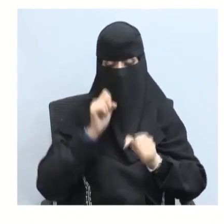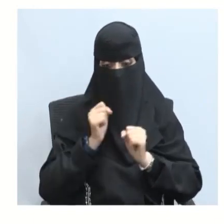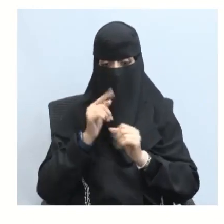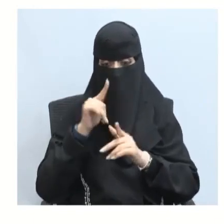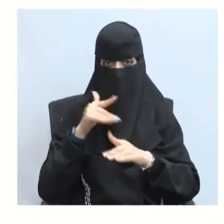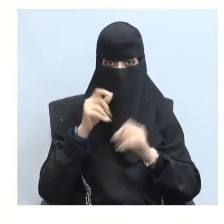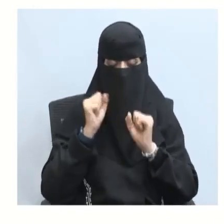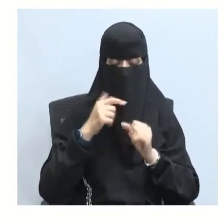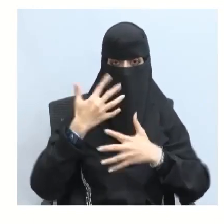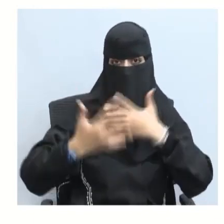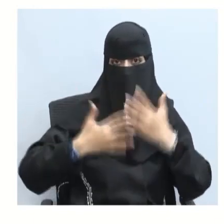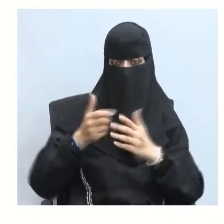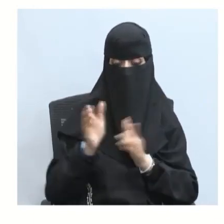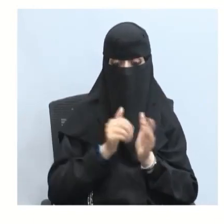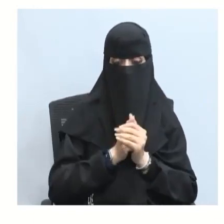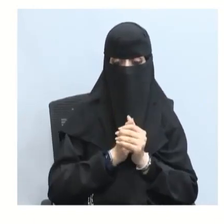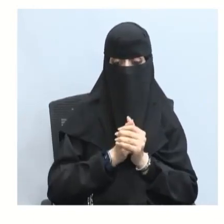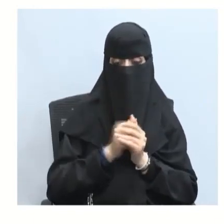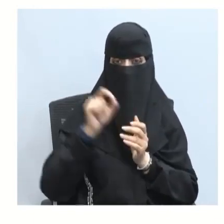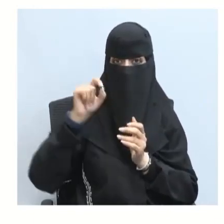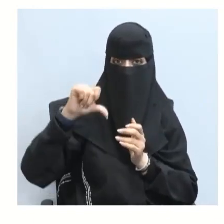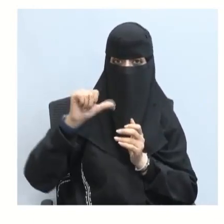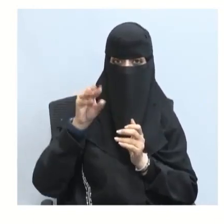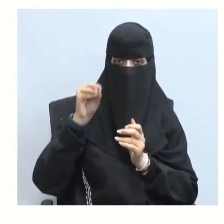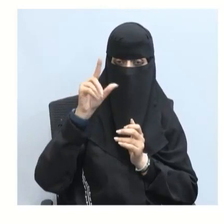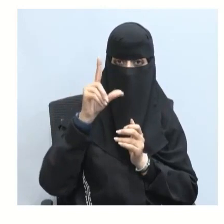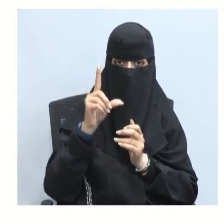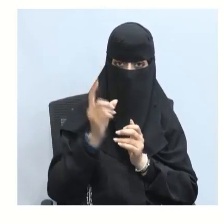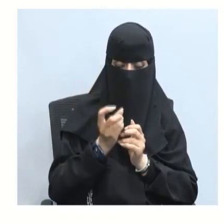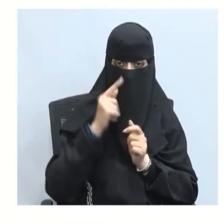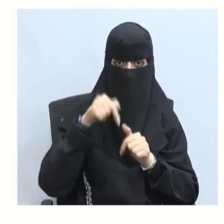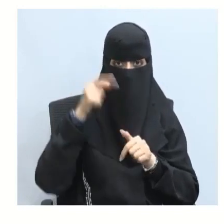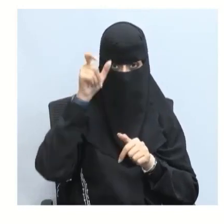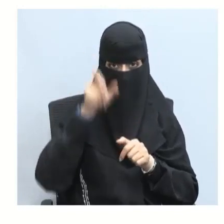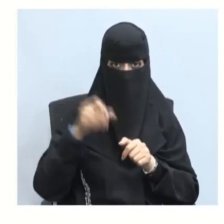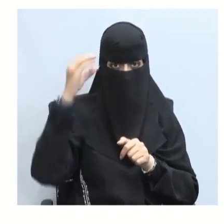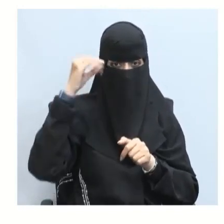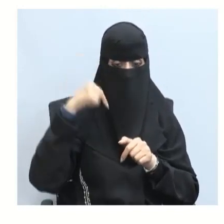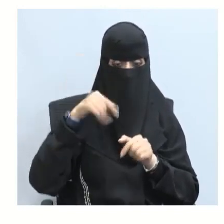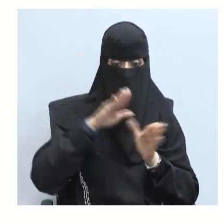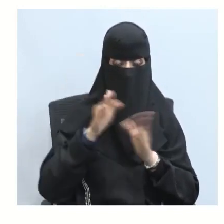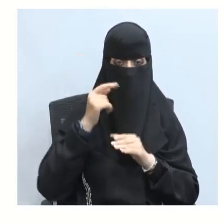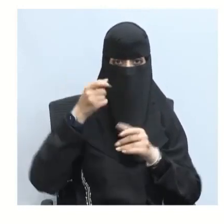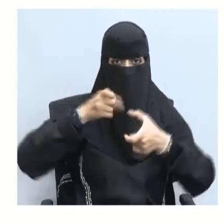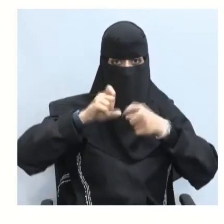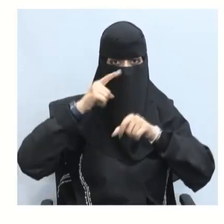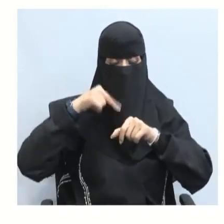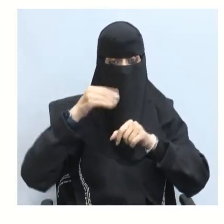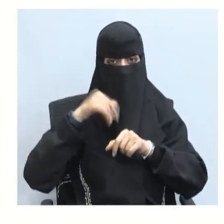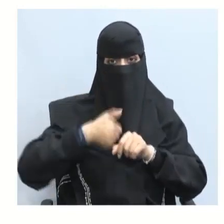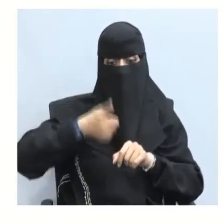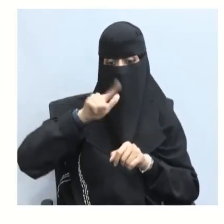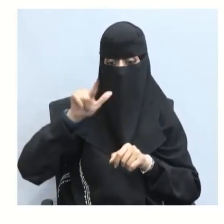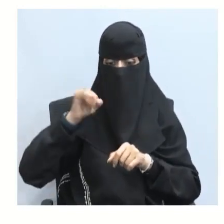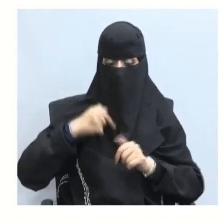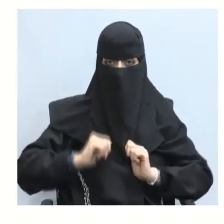القوه الحيويه لحظها العالم فوهلر وهو عالم كيميائي الماني كيف ذلك كيف قام بحظه